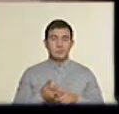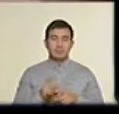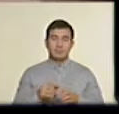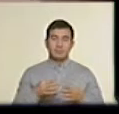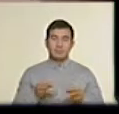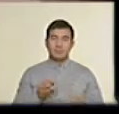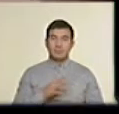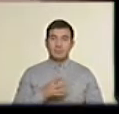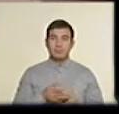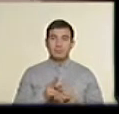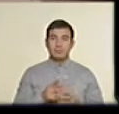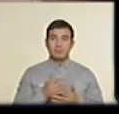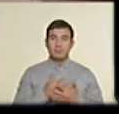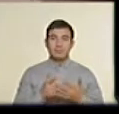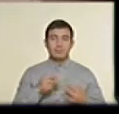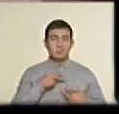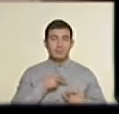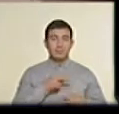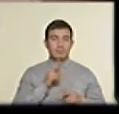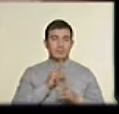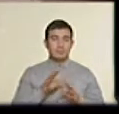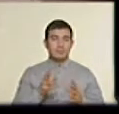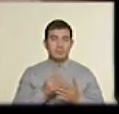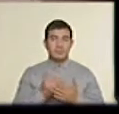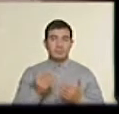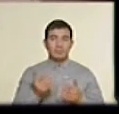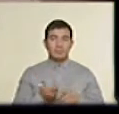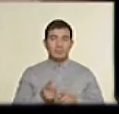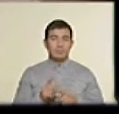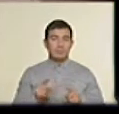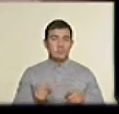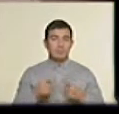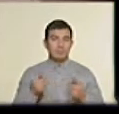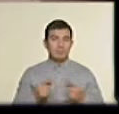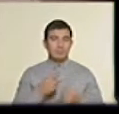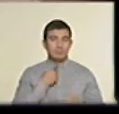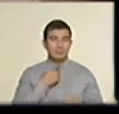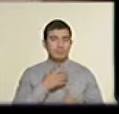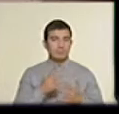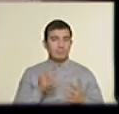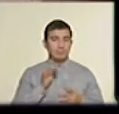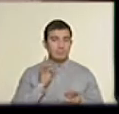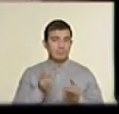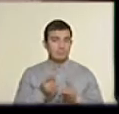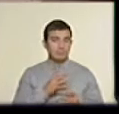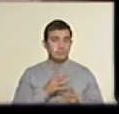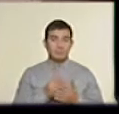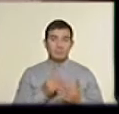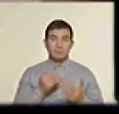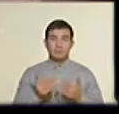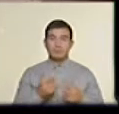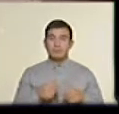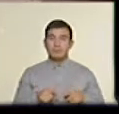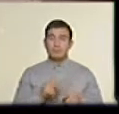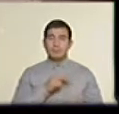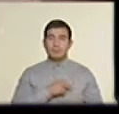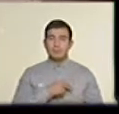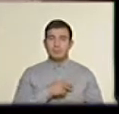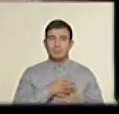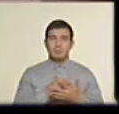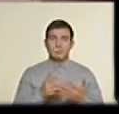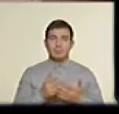rivojlantirishda xizmat ko'rsatish sohasini ahamiyati tobora katta rol o'ynab bormoqda. Hamda xizmat ko'rsatish sohalari tarkibi